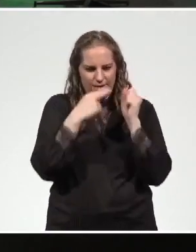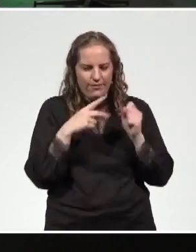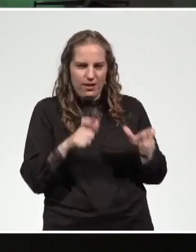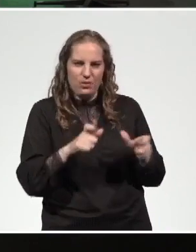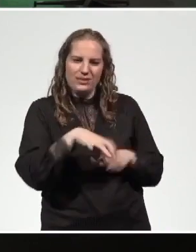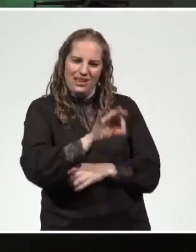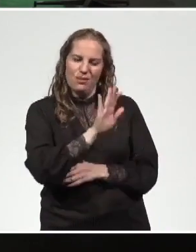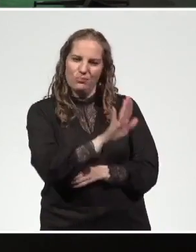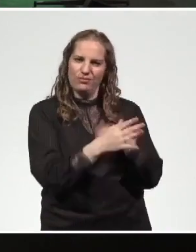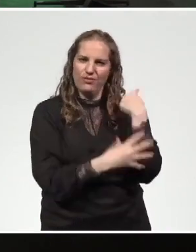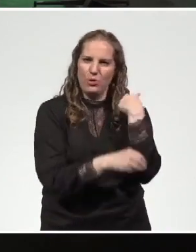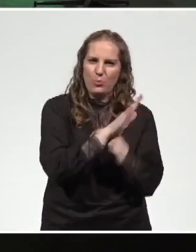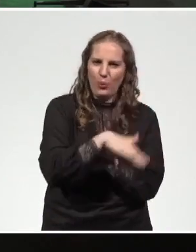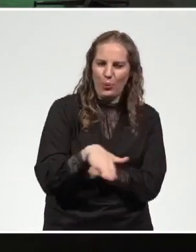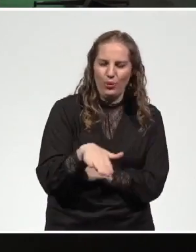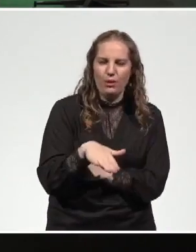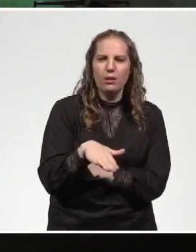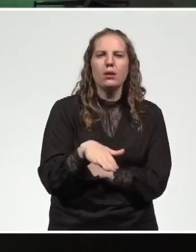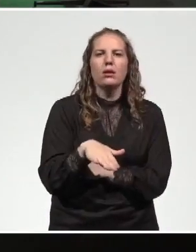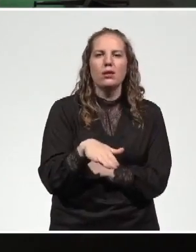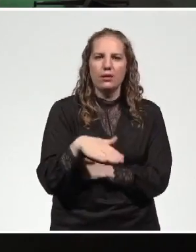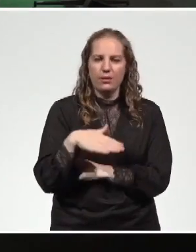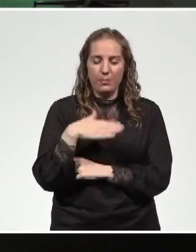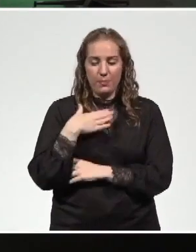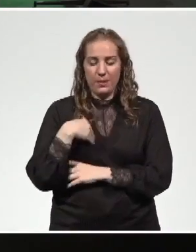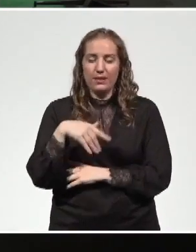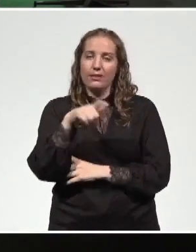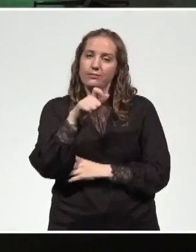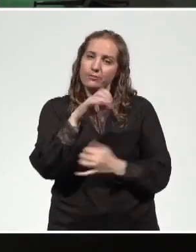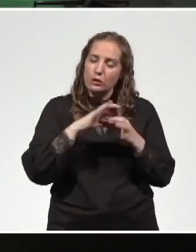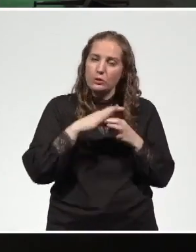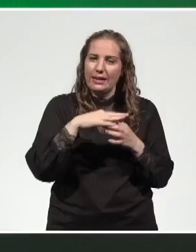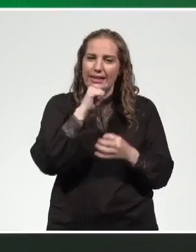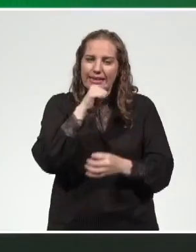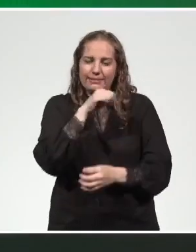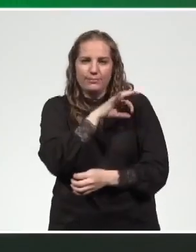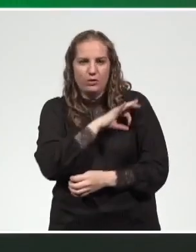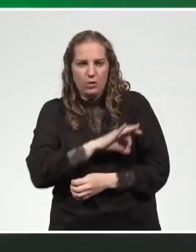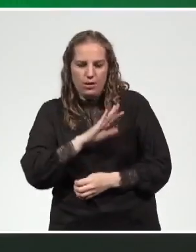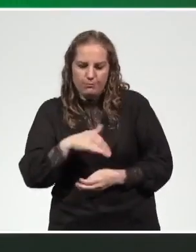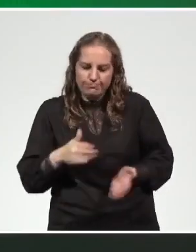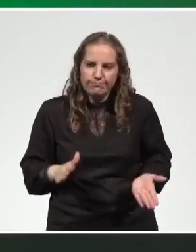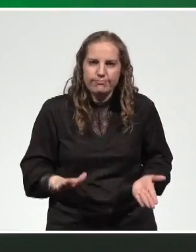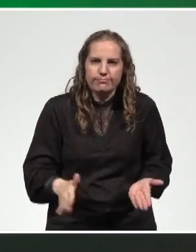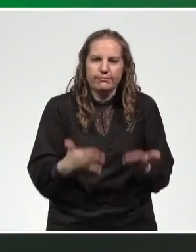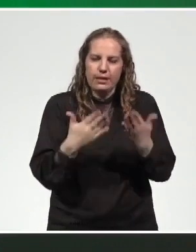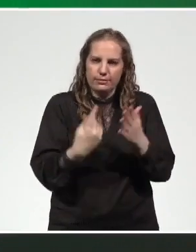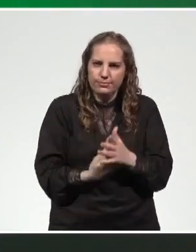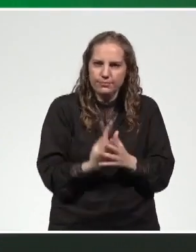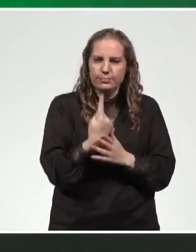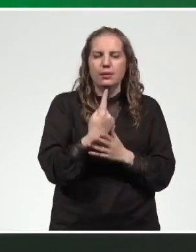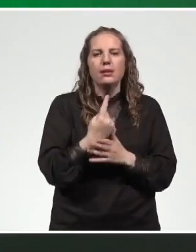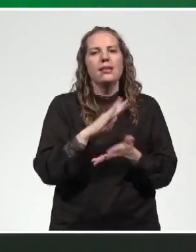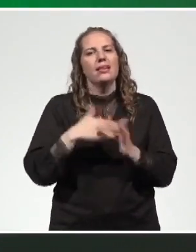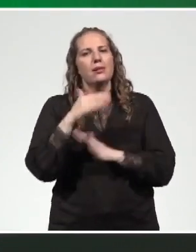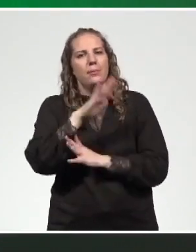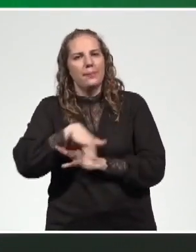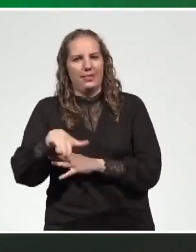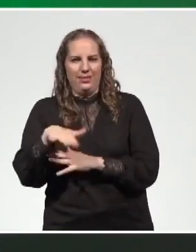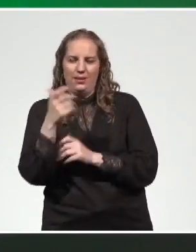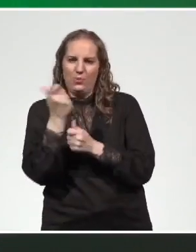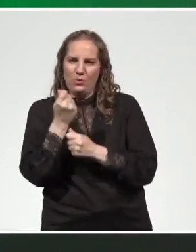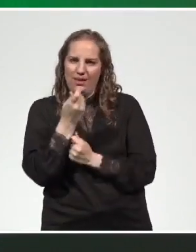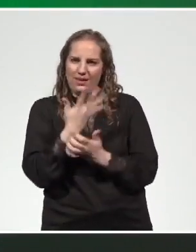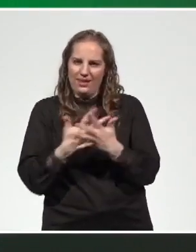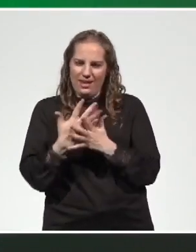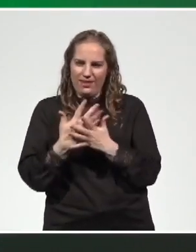ekki síst og við viljum bæta hag tekjulægri fjölskyldna með því að halda áfram endurreist barnabótakerfisins og láta